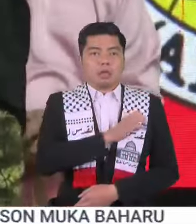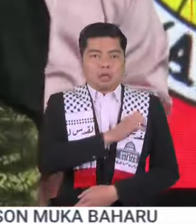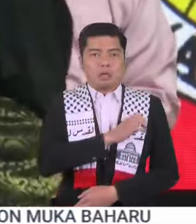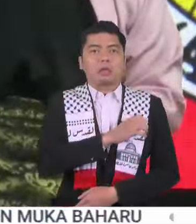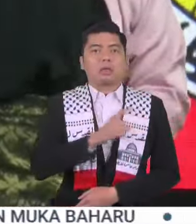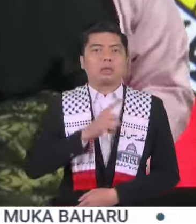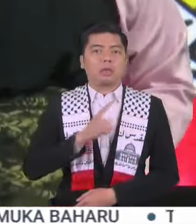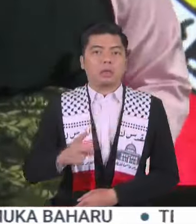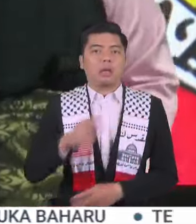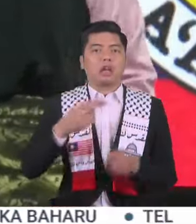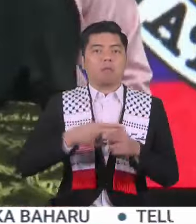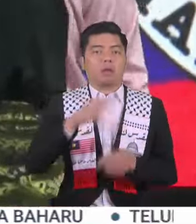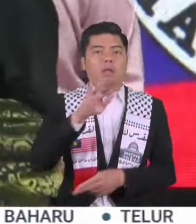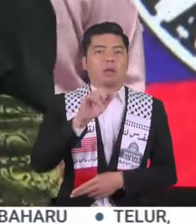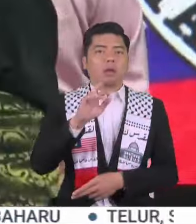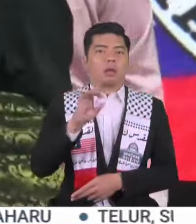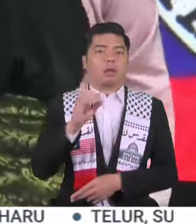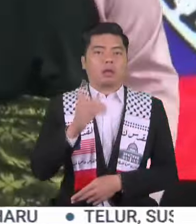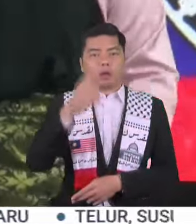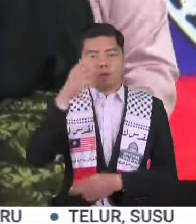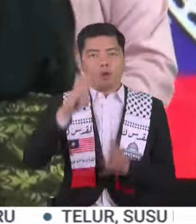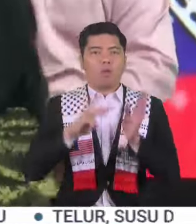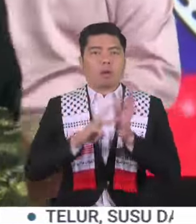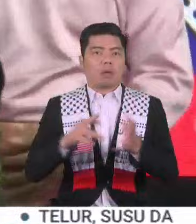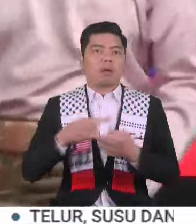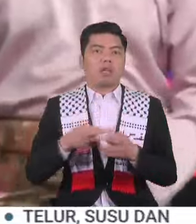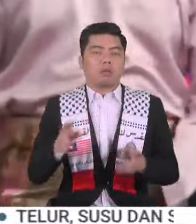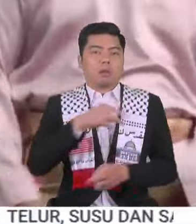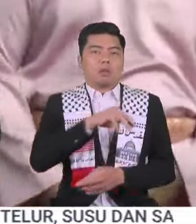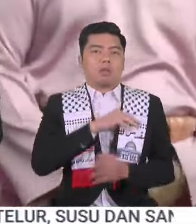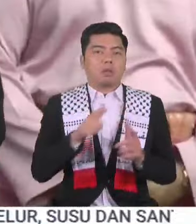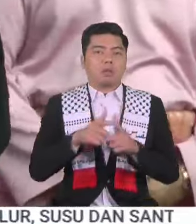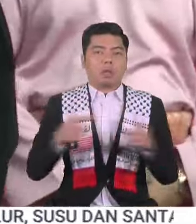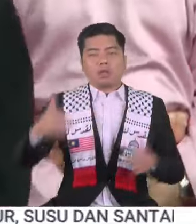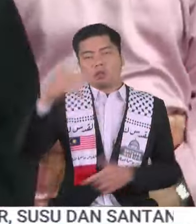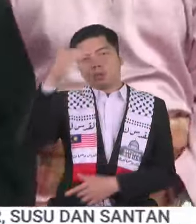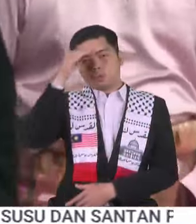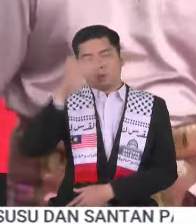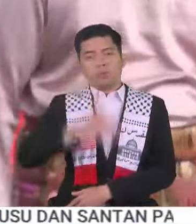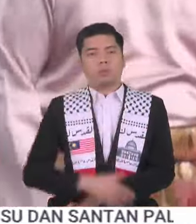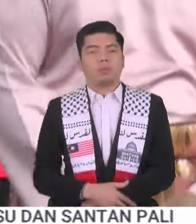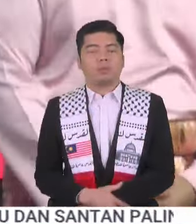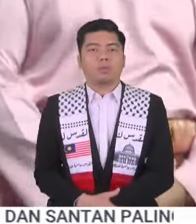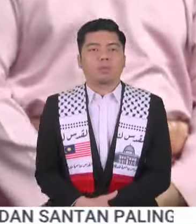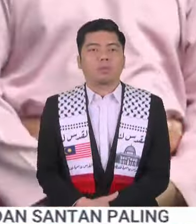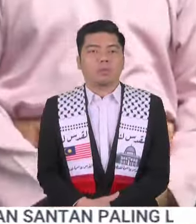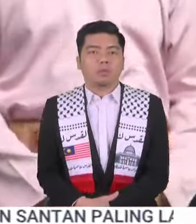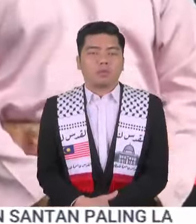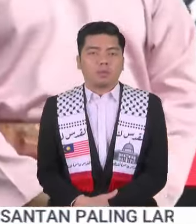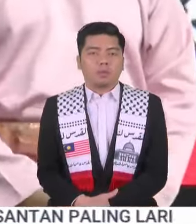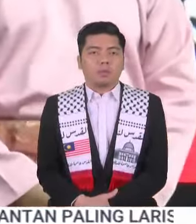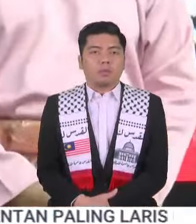Mohamad Farid Mohamad Khalid sebagai wakil Rasmi menteri besar Johor Datuk on Hafiz kazi